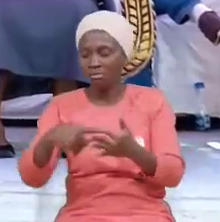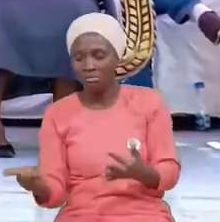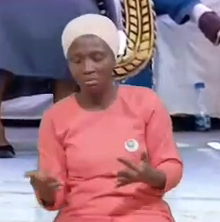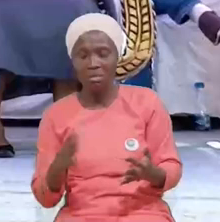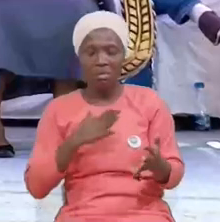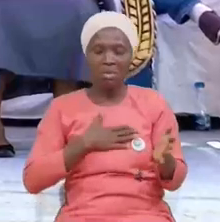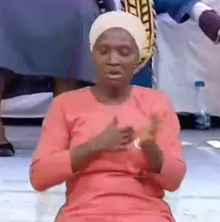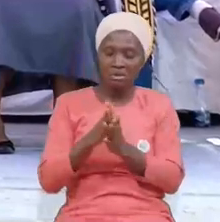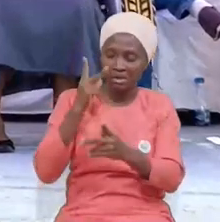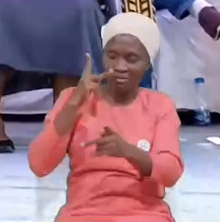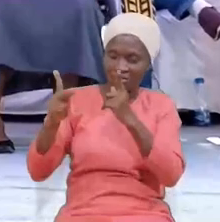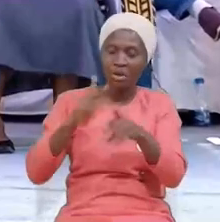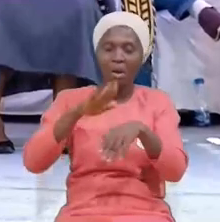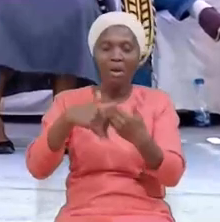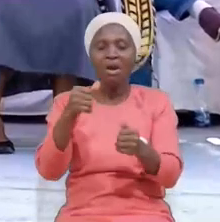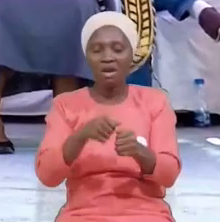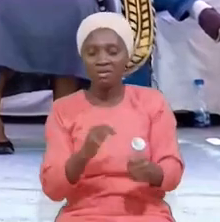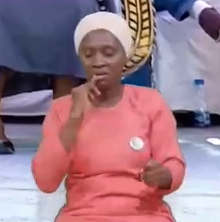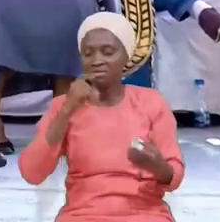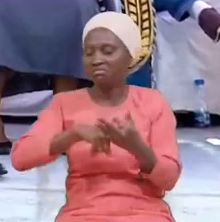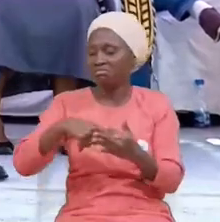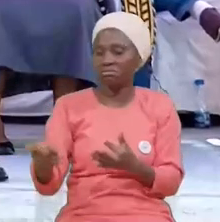Oh, mon ambition, tout est parti.